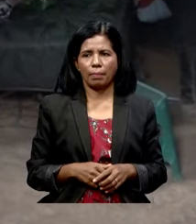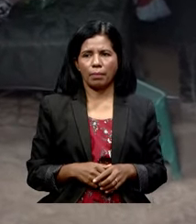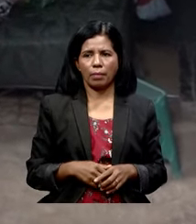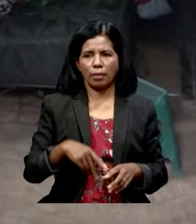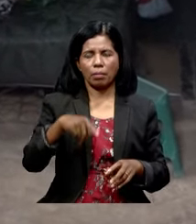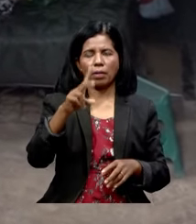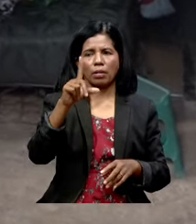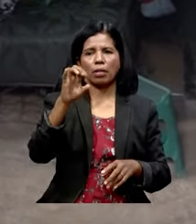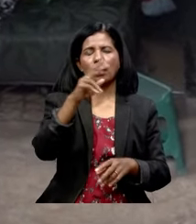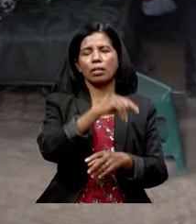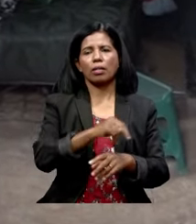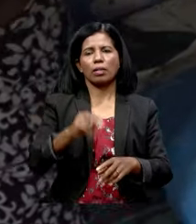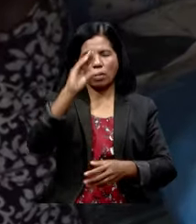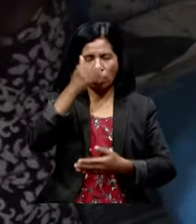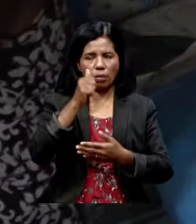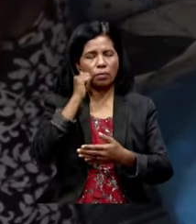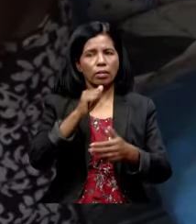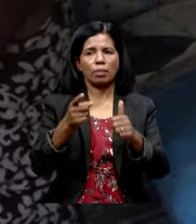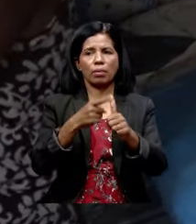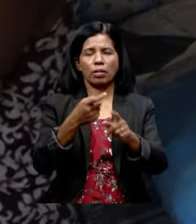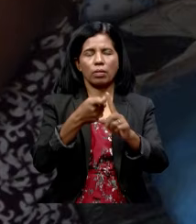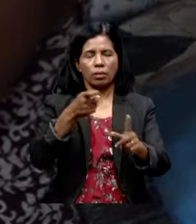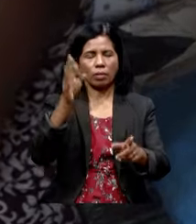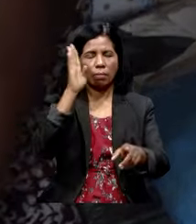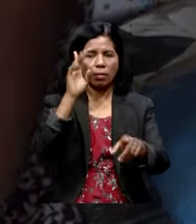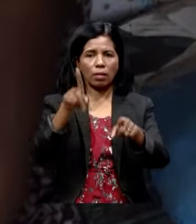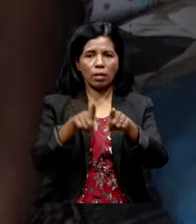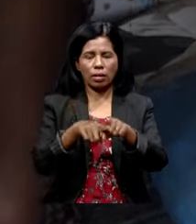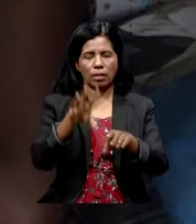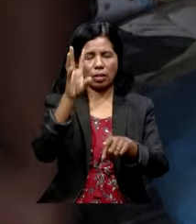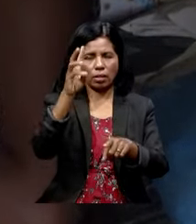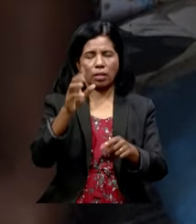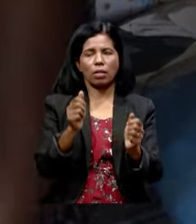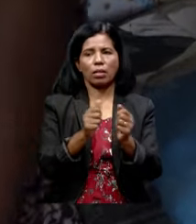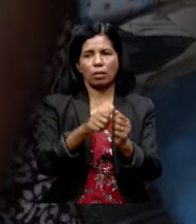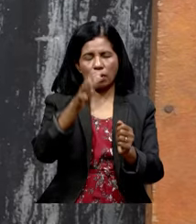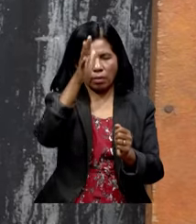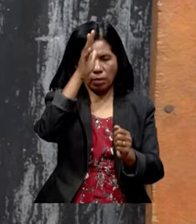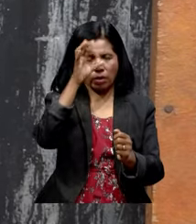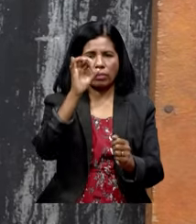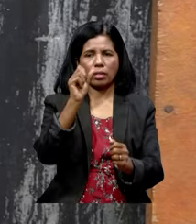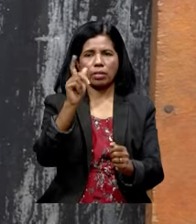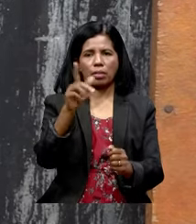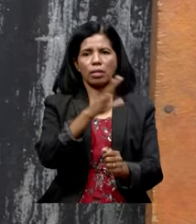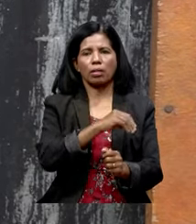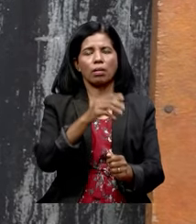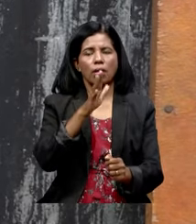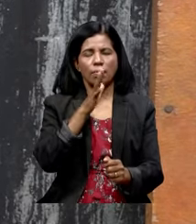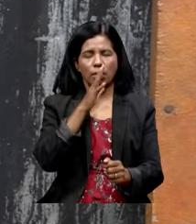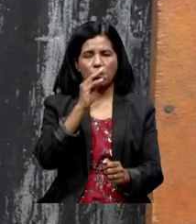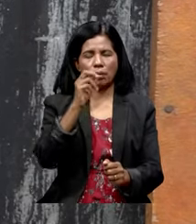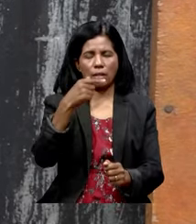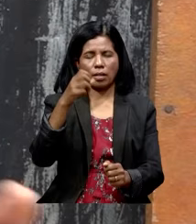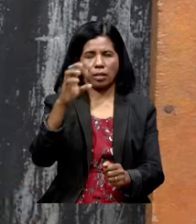Paulina hanesan uang feto dahulu, husi maung aling nenen, ho amang naran Francisco no inang Margarida.